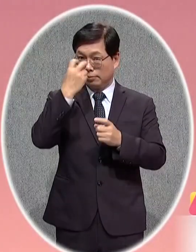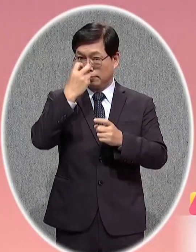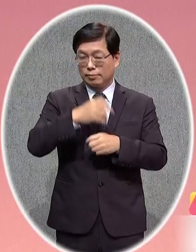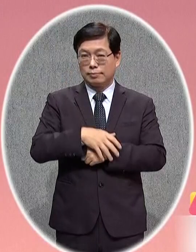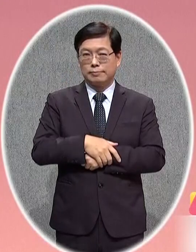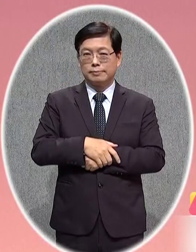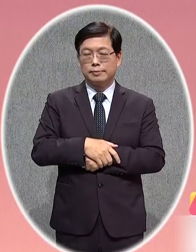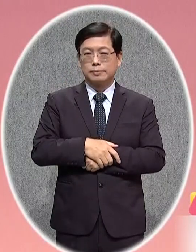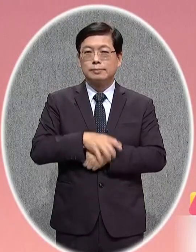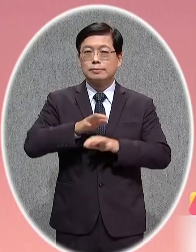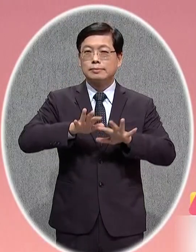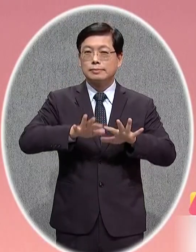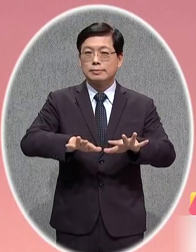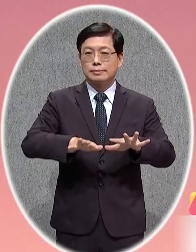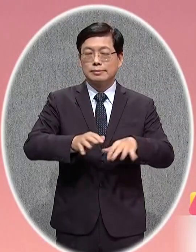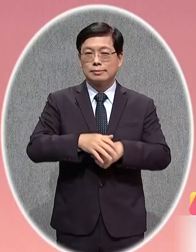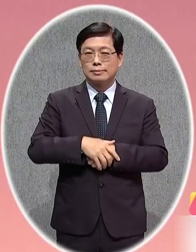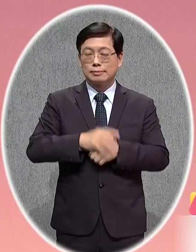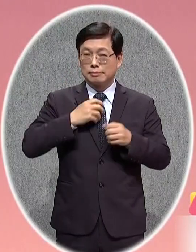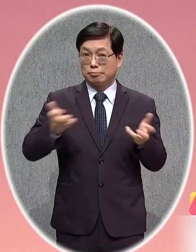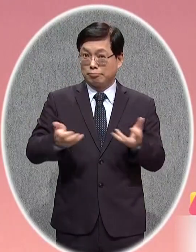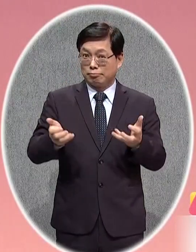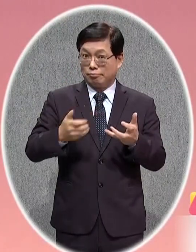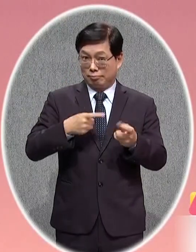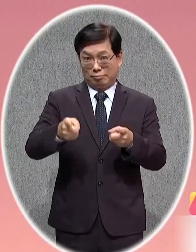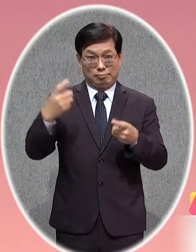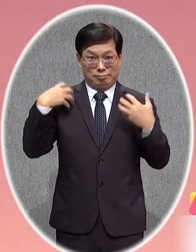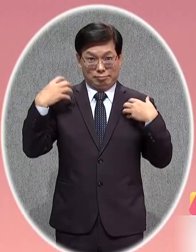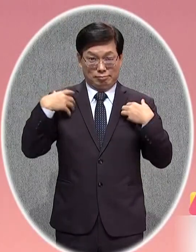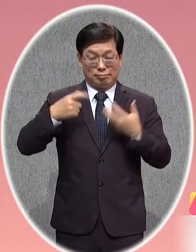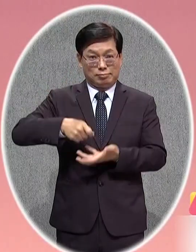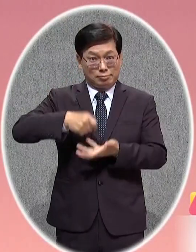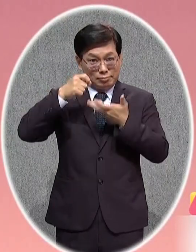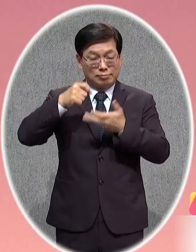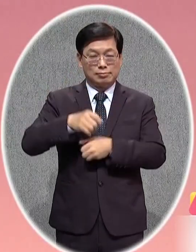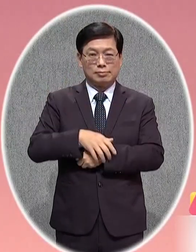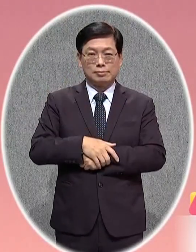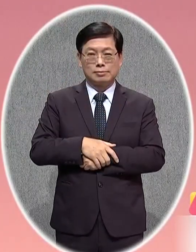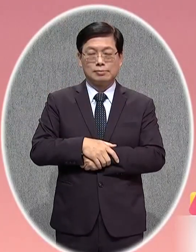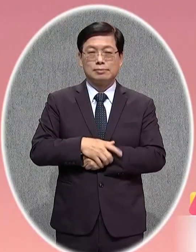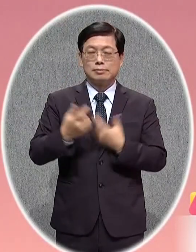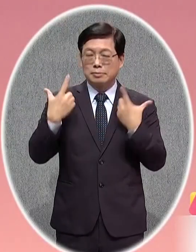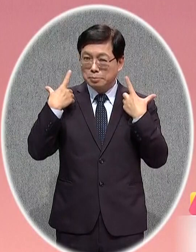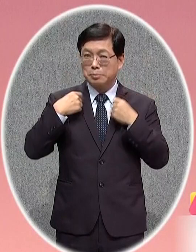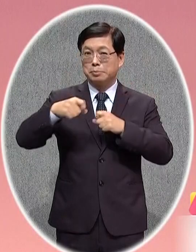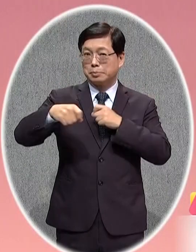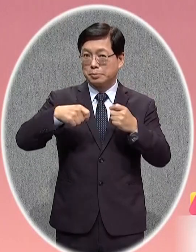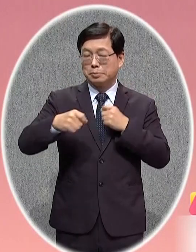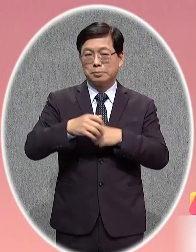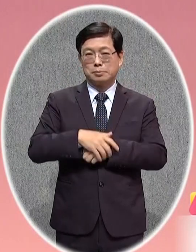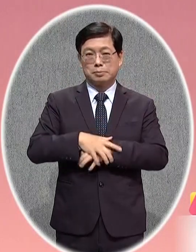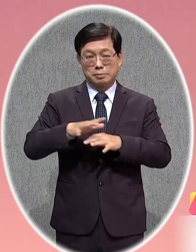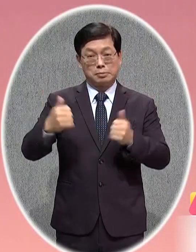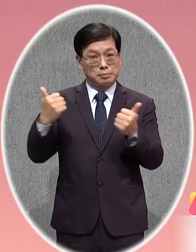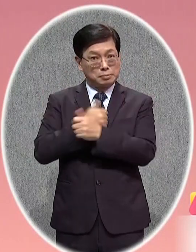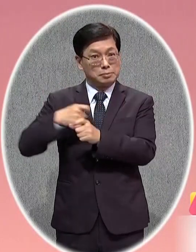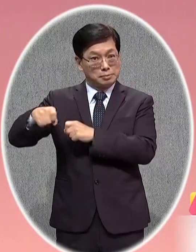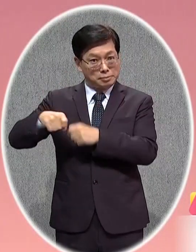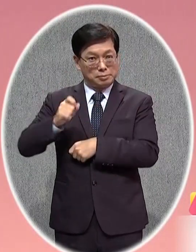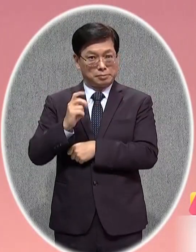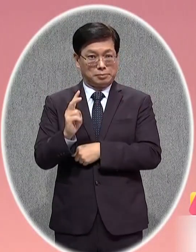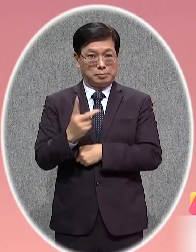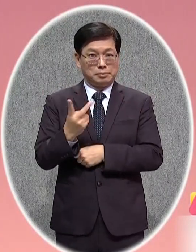看这个现在在开发单位所提出来的原方案和这个替代方